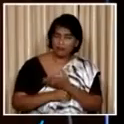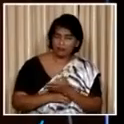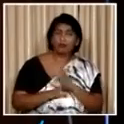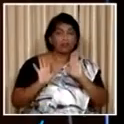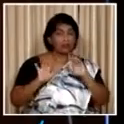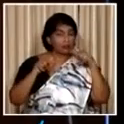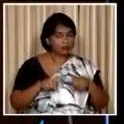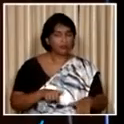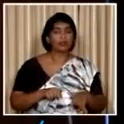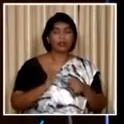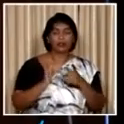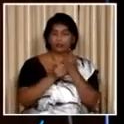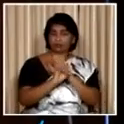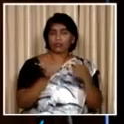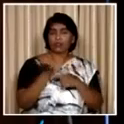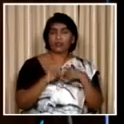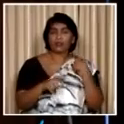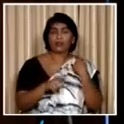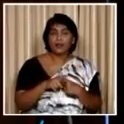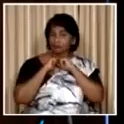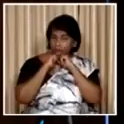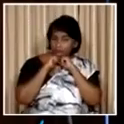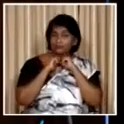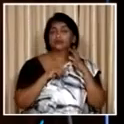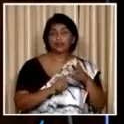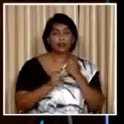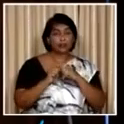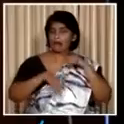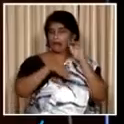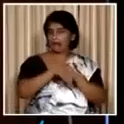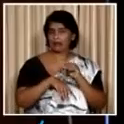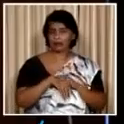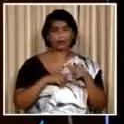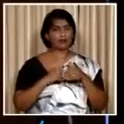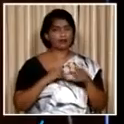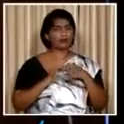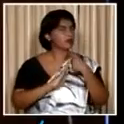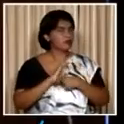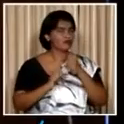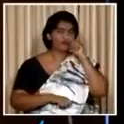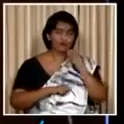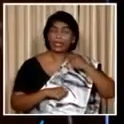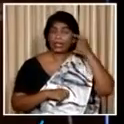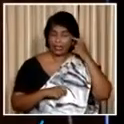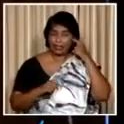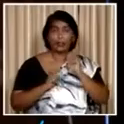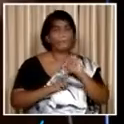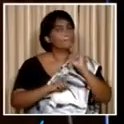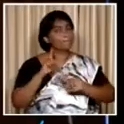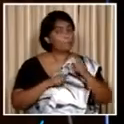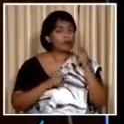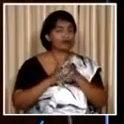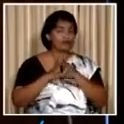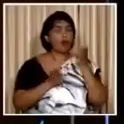හැබැයි දැන් ඩිරෙක්ට් ටැක්ස් එක දාලා වැඩි කරපුවාම කවුද එළියට එන්නේ අපිද මේ දීමනා ගත්ත අය මෙතෙක් කල් මුළු රටේම ජනතාව ඉදන් හිටියේ පාර්ලිමේන්තු වලට